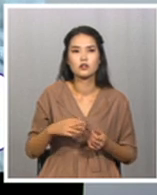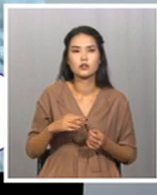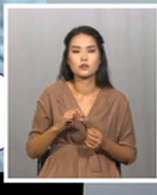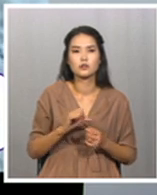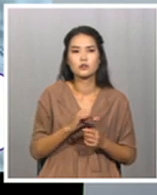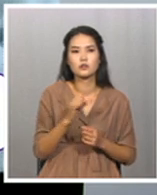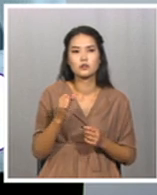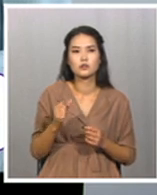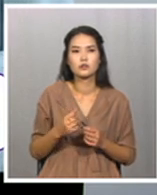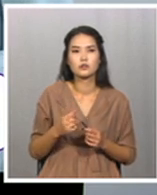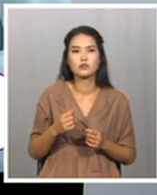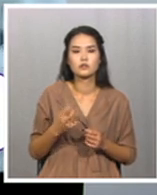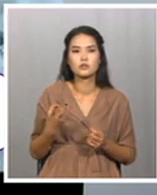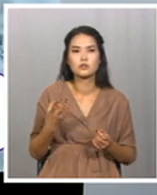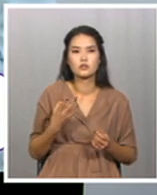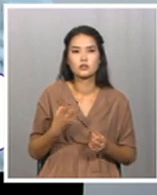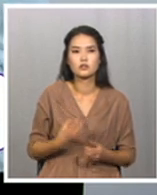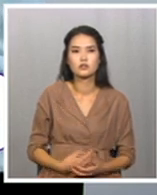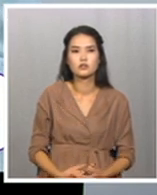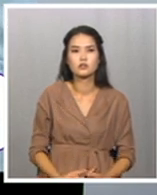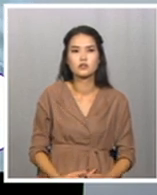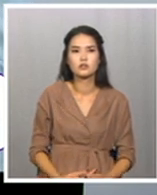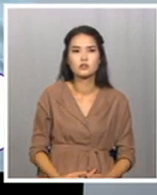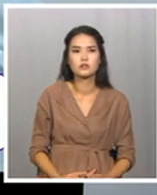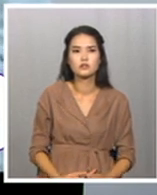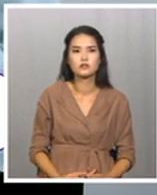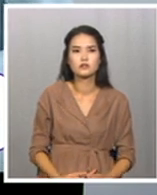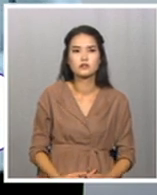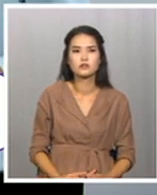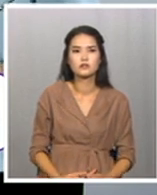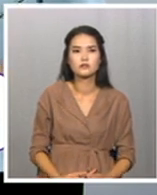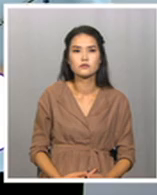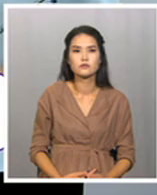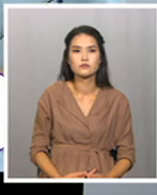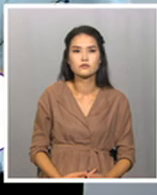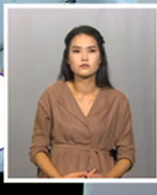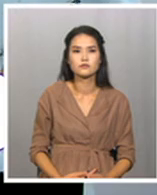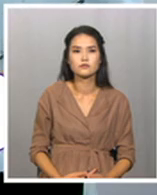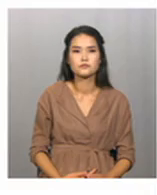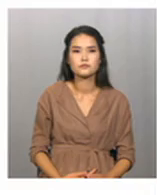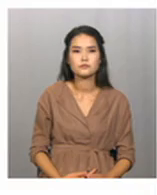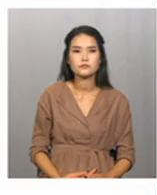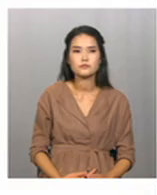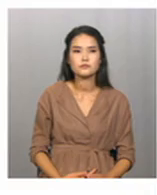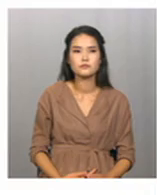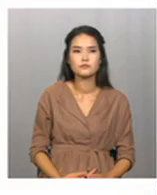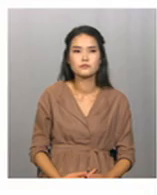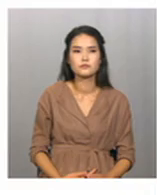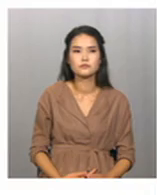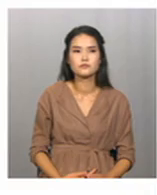1,3 грамм бөлінген миллилитр берілген. Қандай көлемдері керек екендігін есептеңіз.